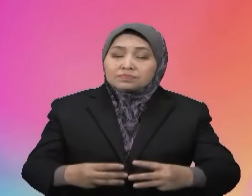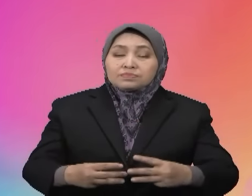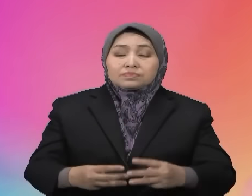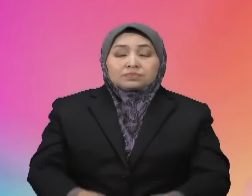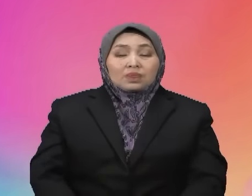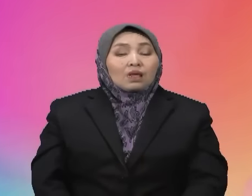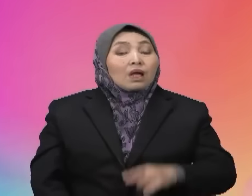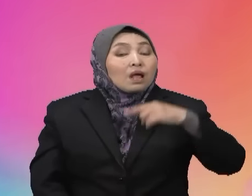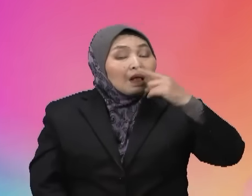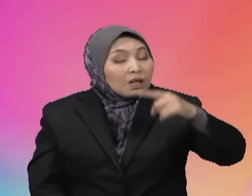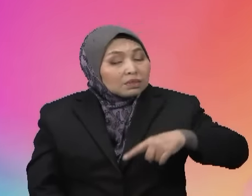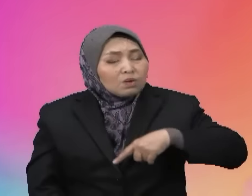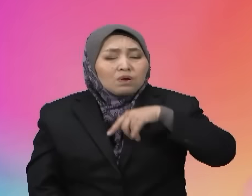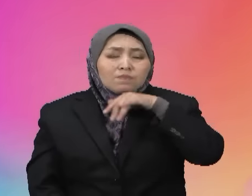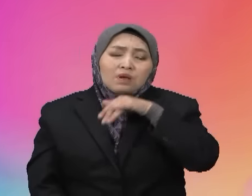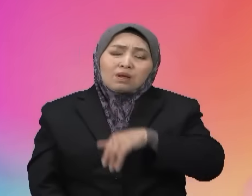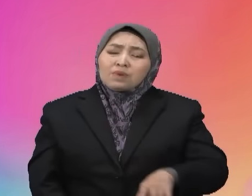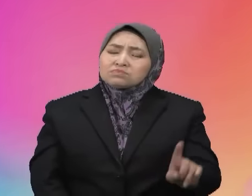Qul la